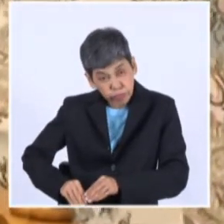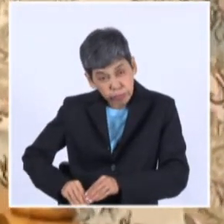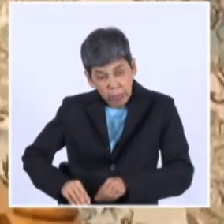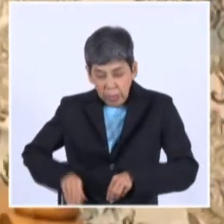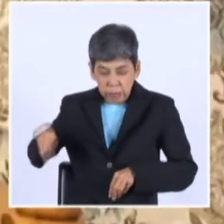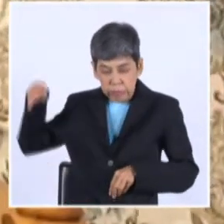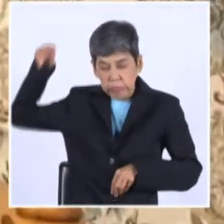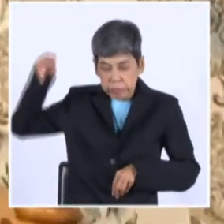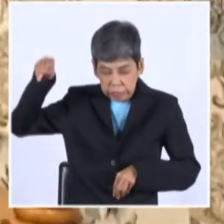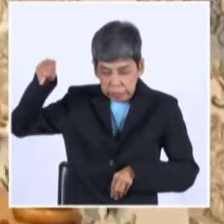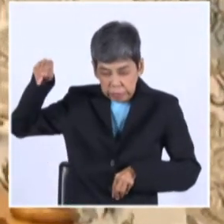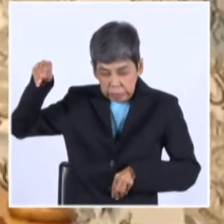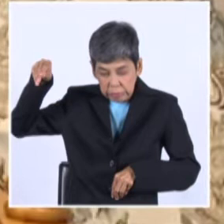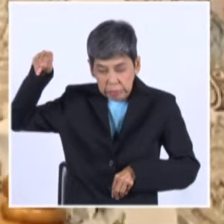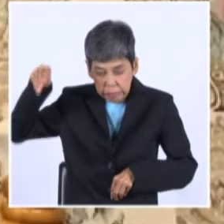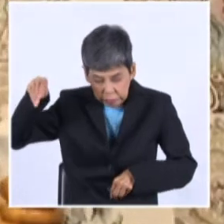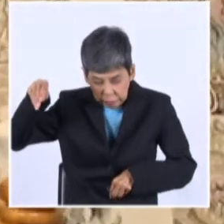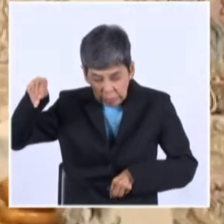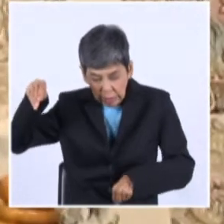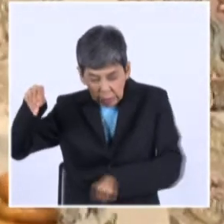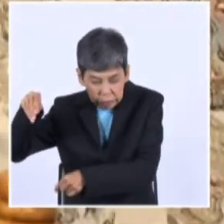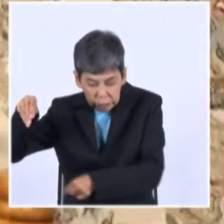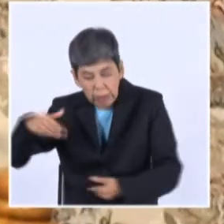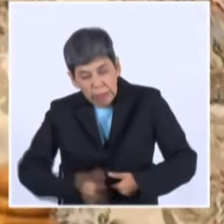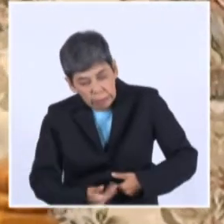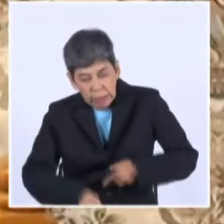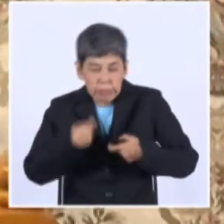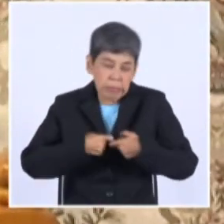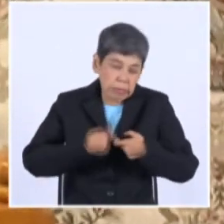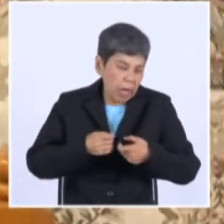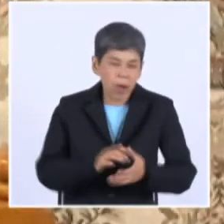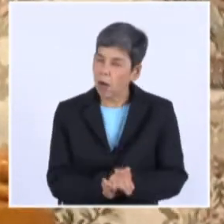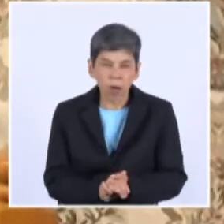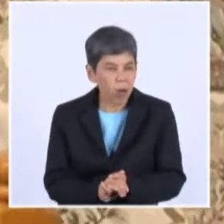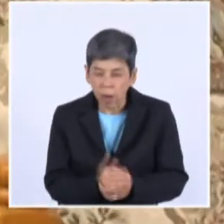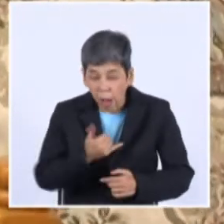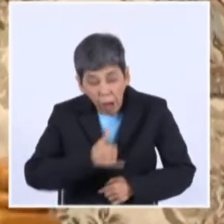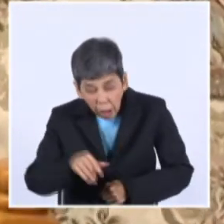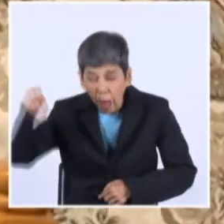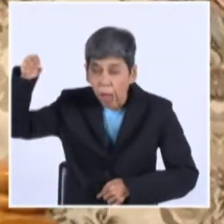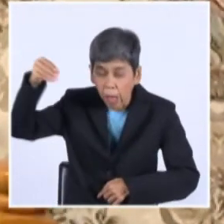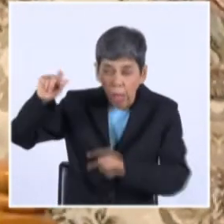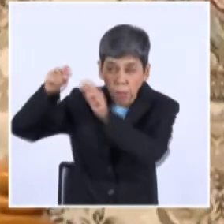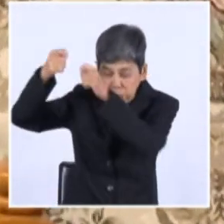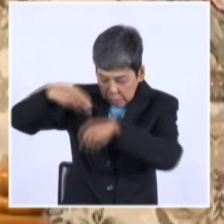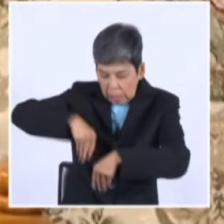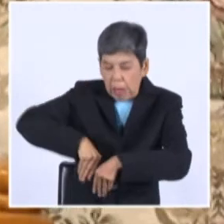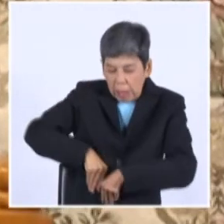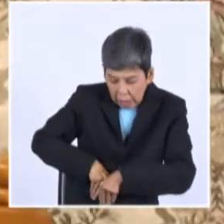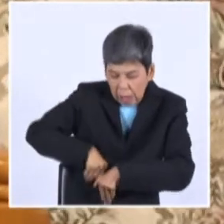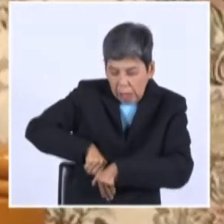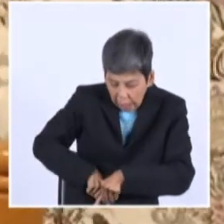ตะขอกว่าจะนั่งได้โอ้ยเหนื่อยแล้วเหนื่อยอีกเวลาออกมาก็ต้องมาปลดตะข